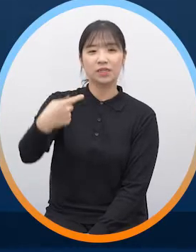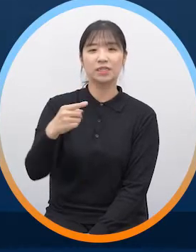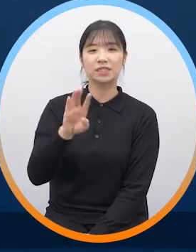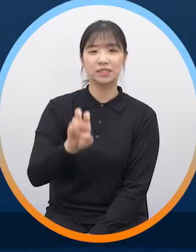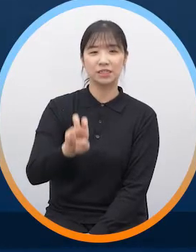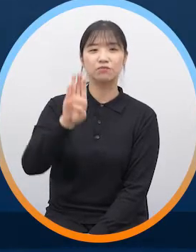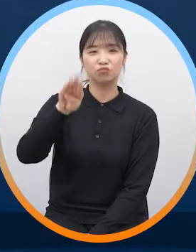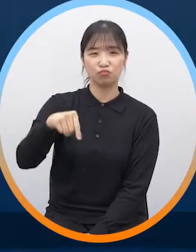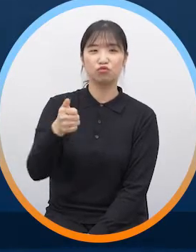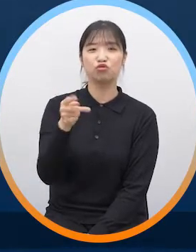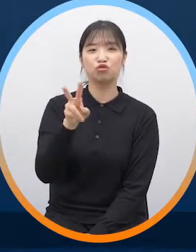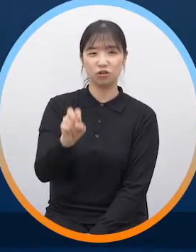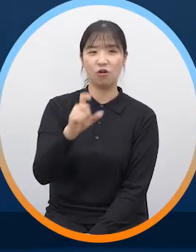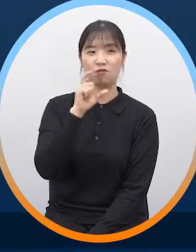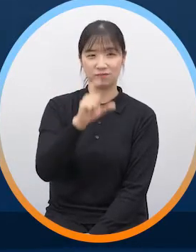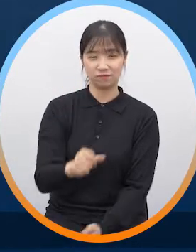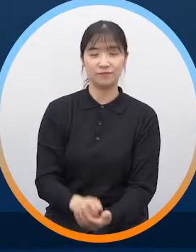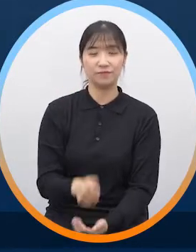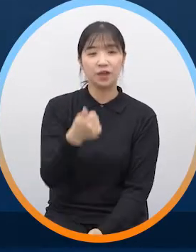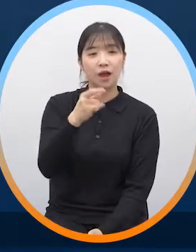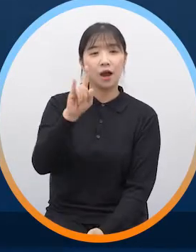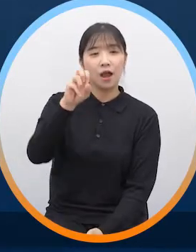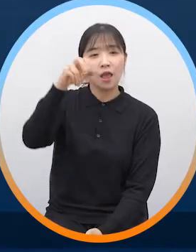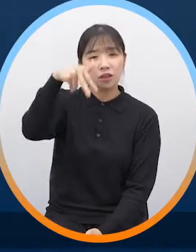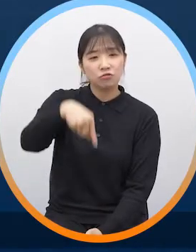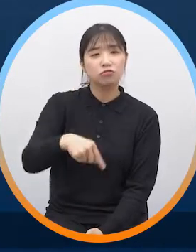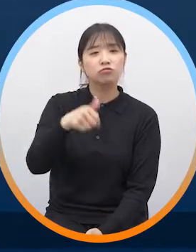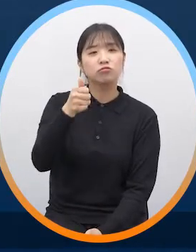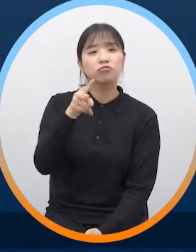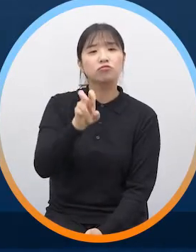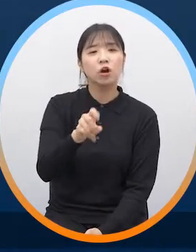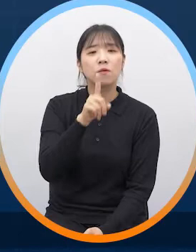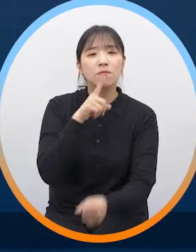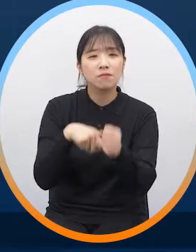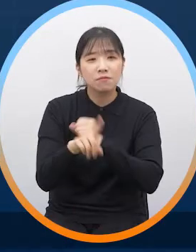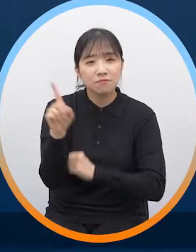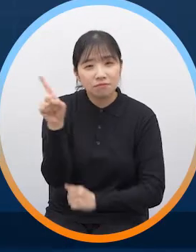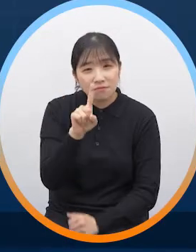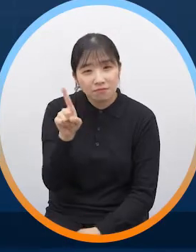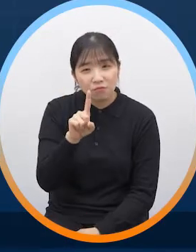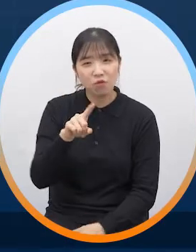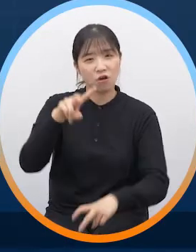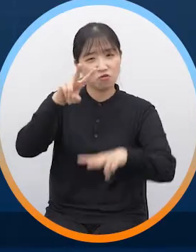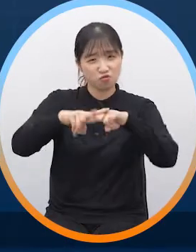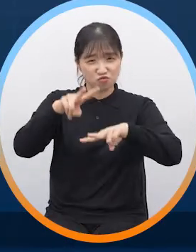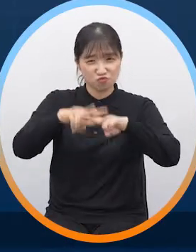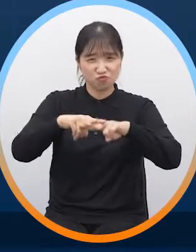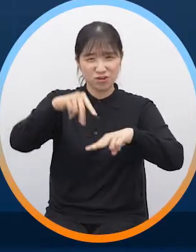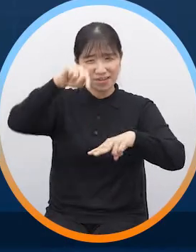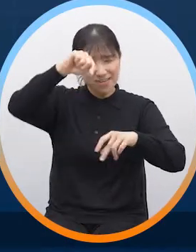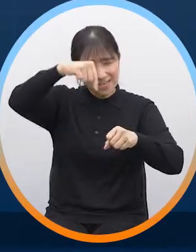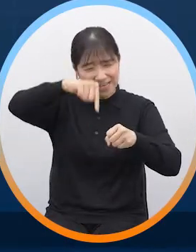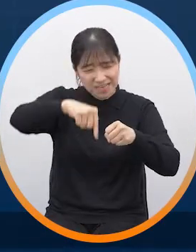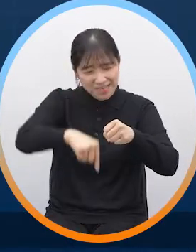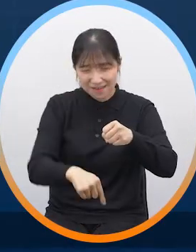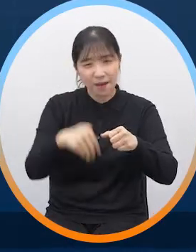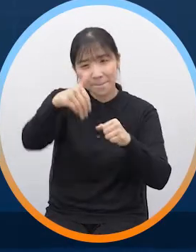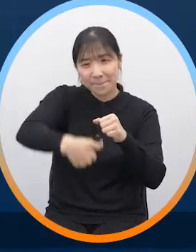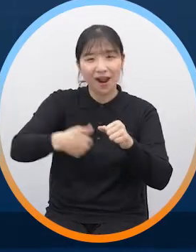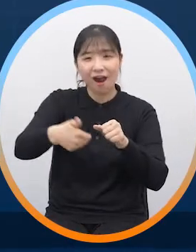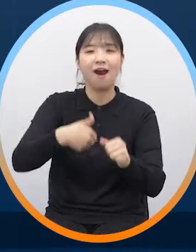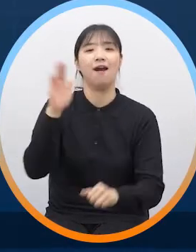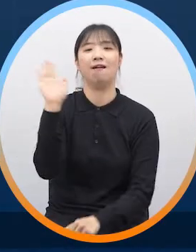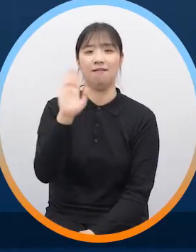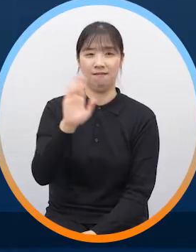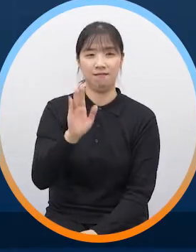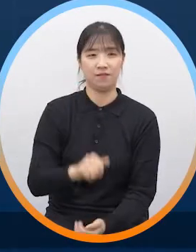합니다. 그래서 행주형이라고 했을 때 그 의미를 가지고 우모를 깊이 파지 않았다는